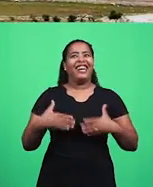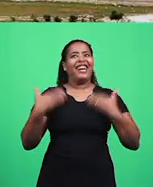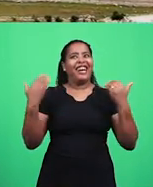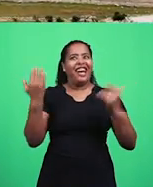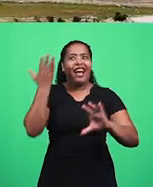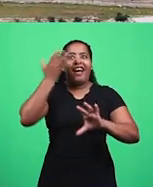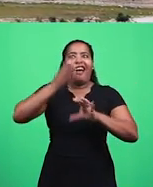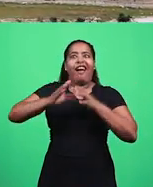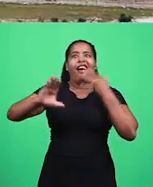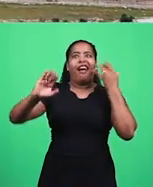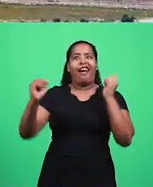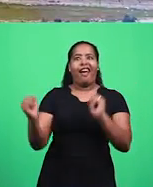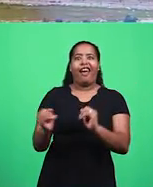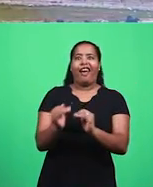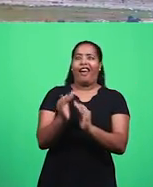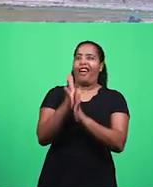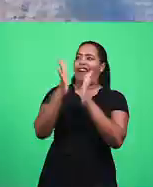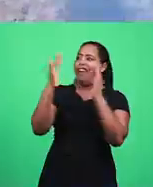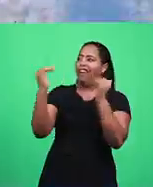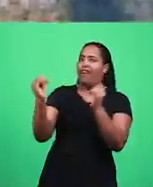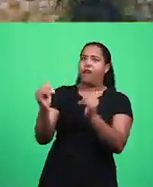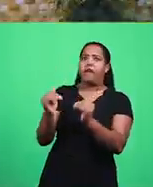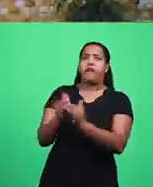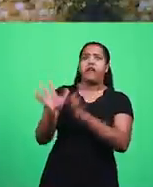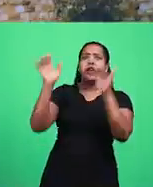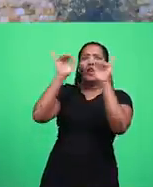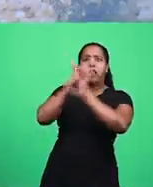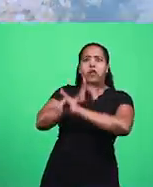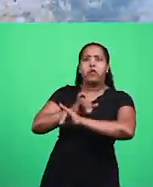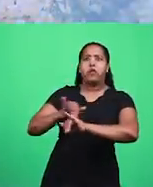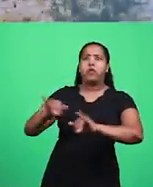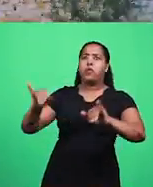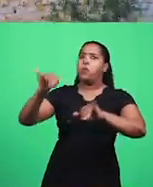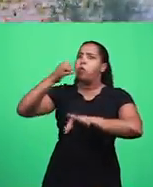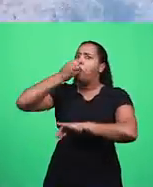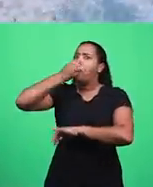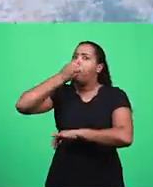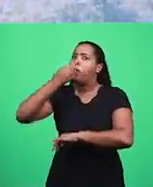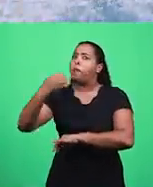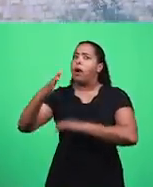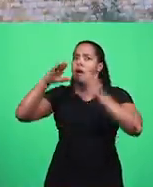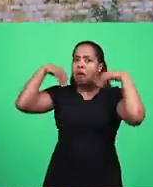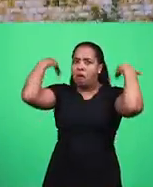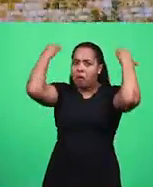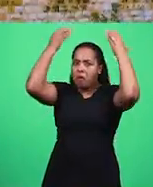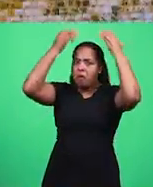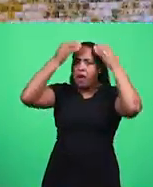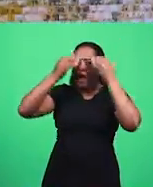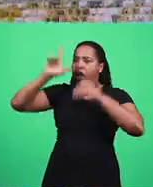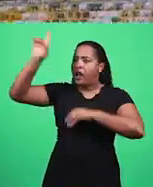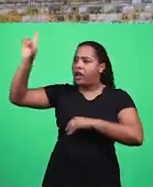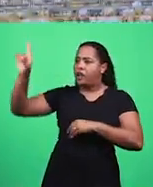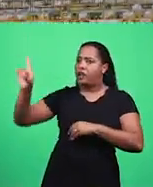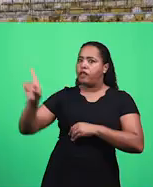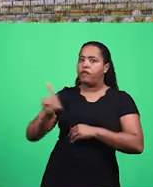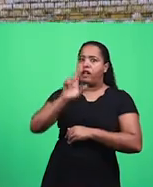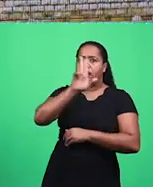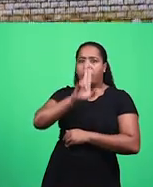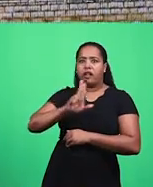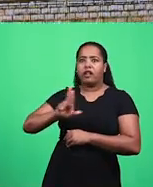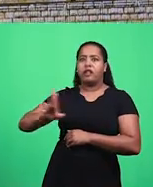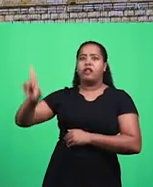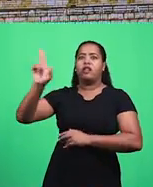радовались, пели и воздавали славу, говоря: «Благословен грядущий во